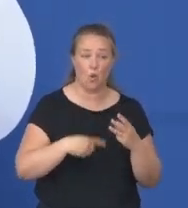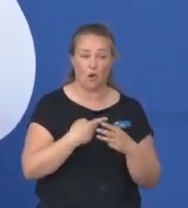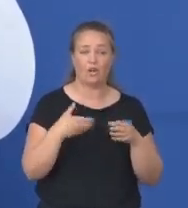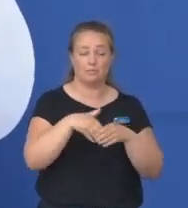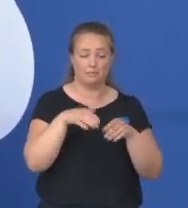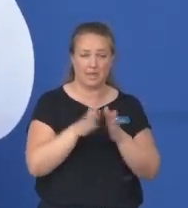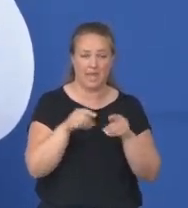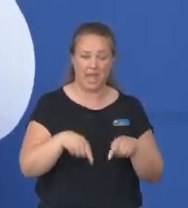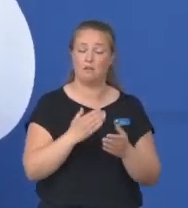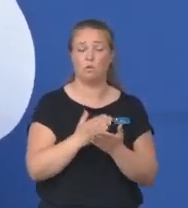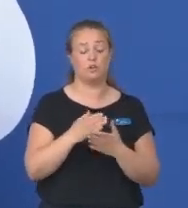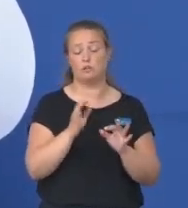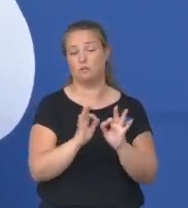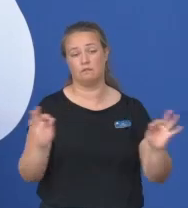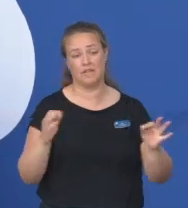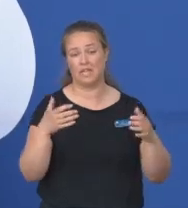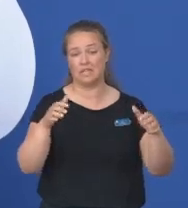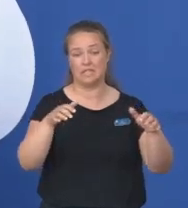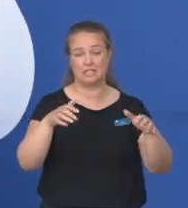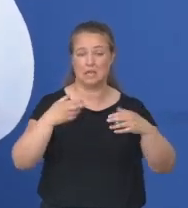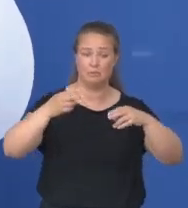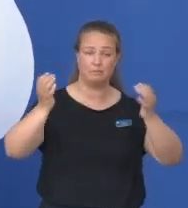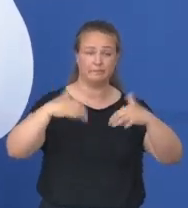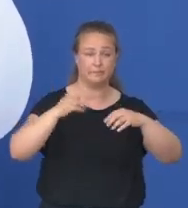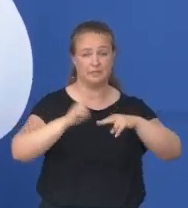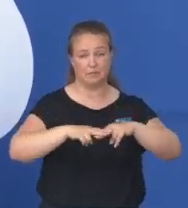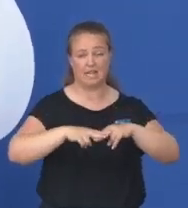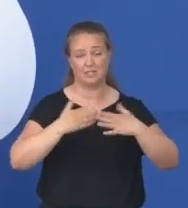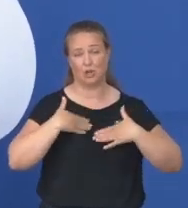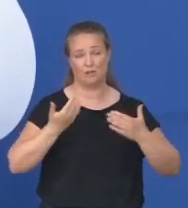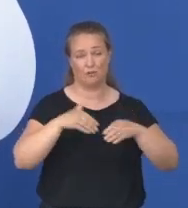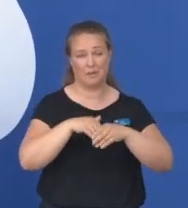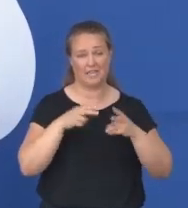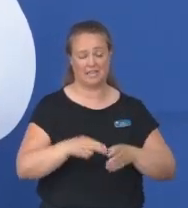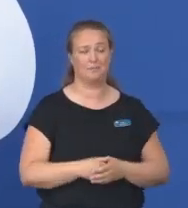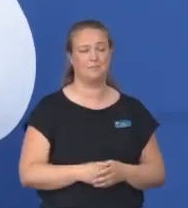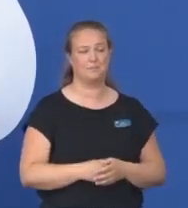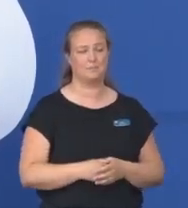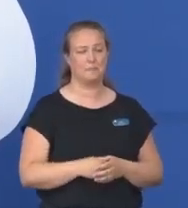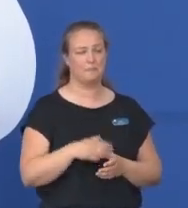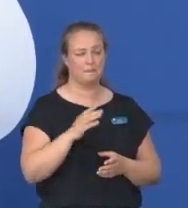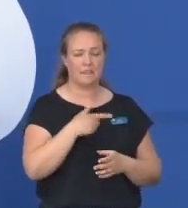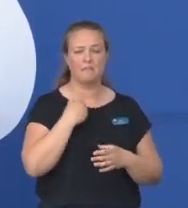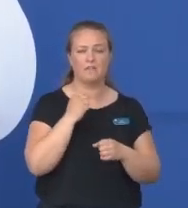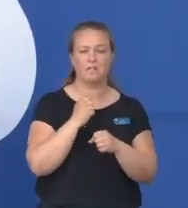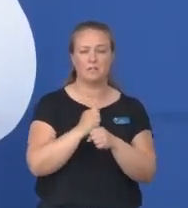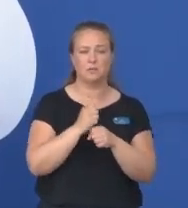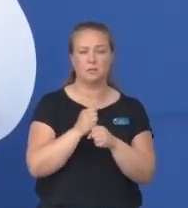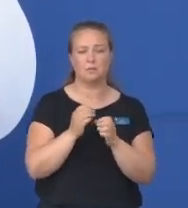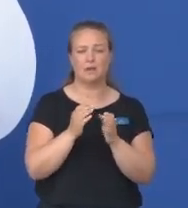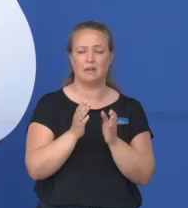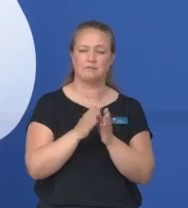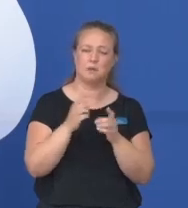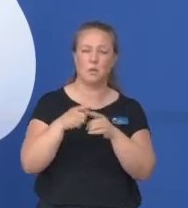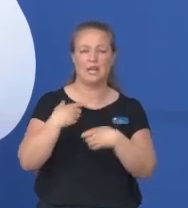fin samlingsplats. Och vi är så glada att vara med igen. Och snart öppnat Tensta. Ja, precis. Vi arbetar Campus med flera fastigheter, men